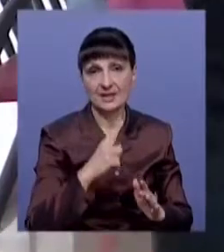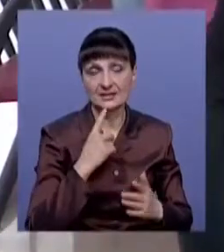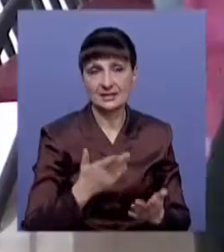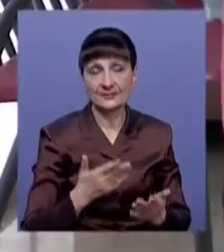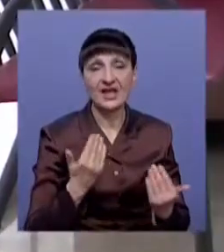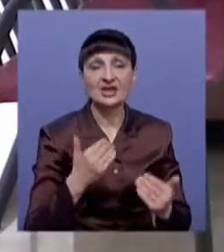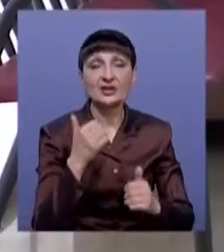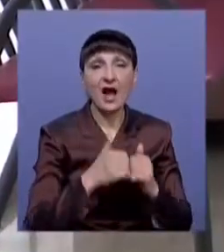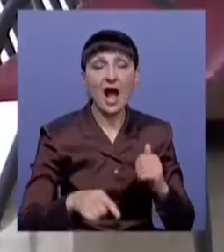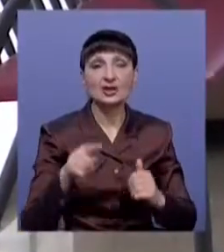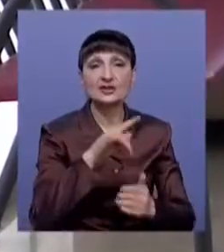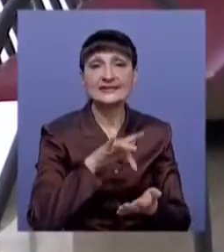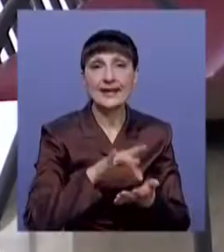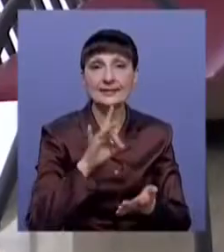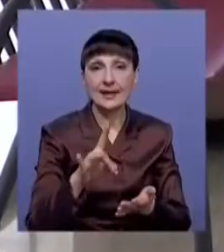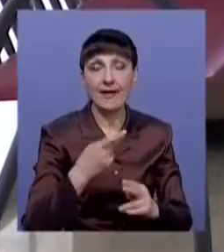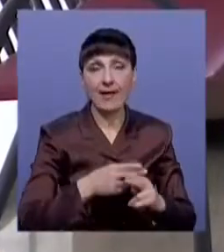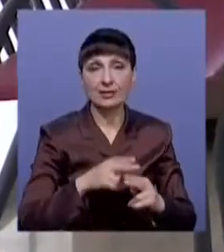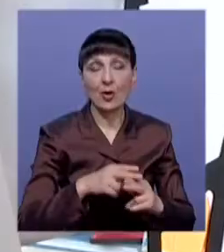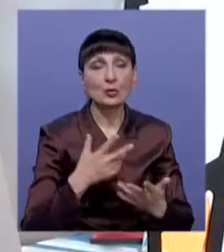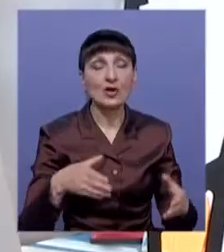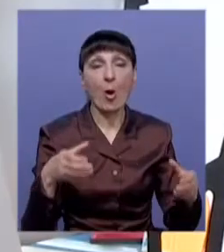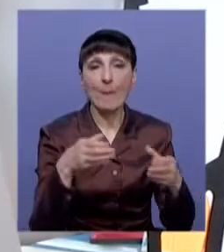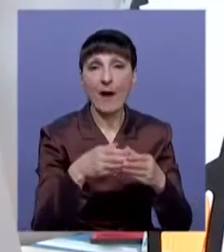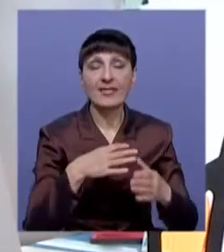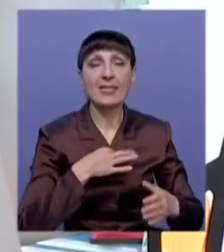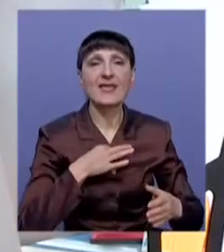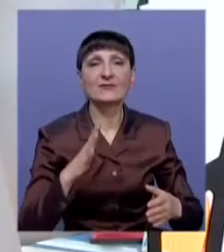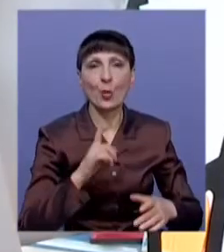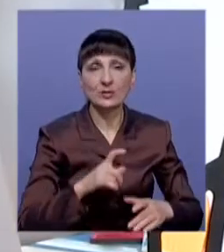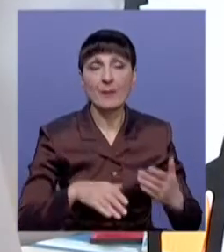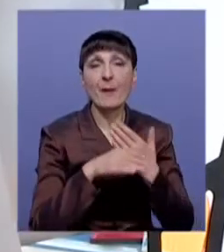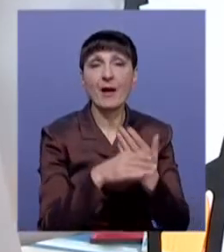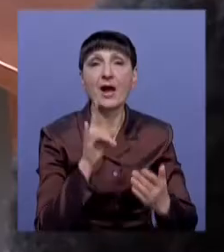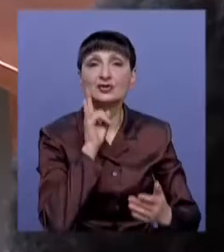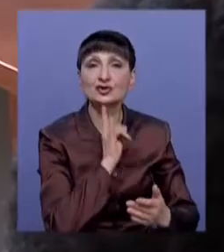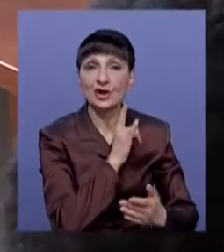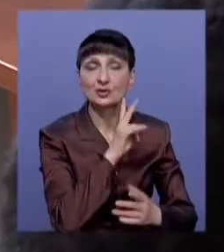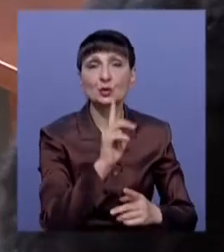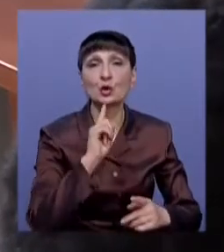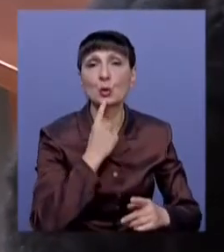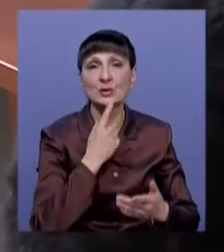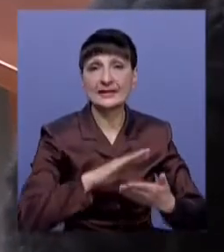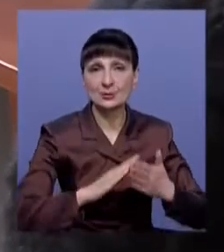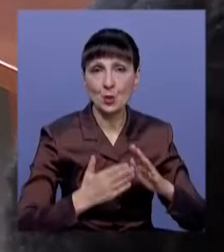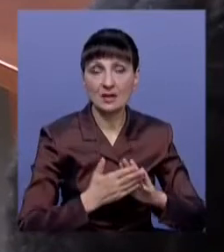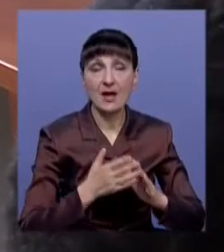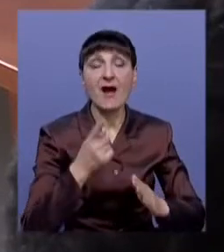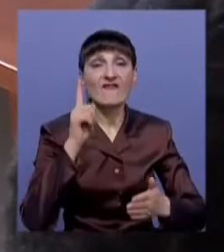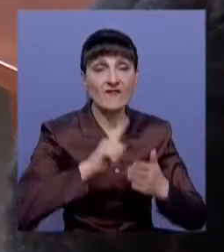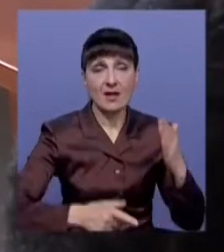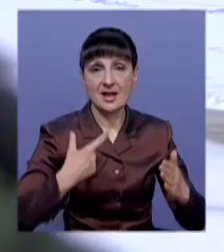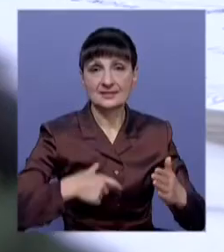сейчас каждый вахтой басы этот центр где целая команда неравнодушных помогает женщинам попавшим в трудную ситуацию поверить в себя и